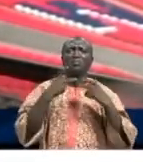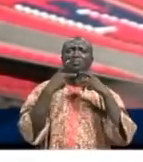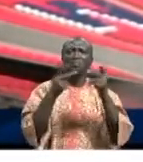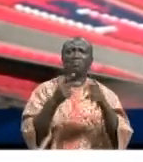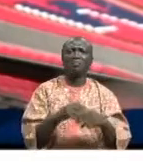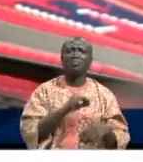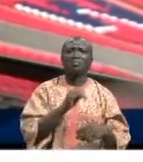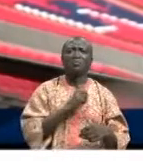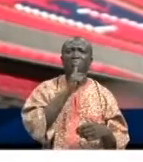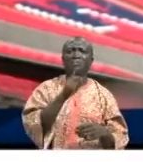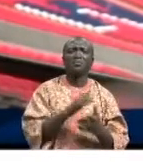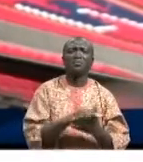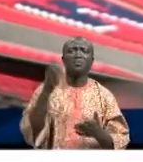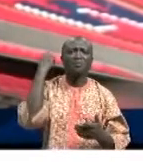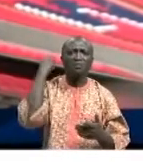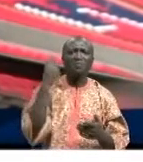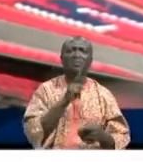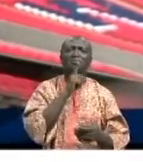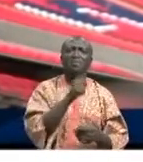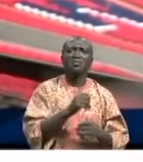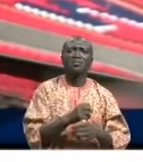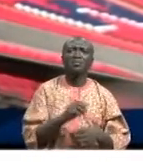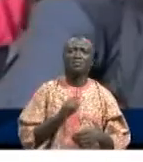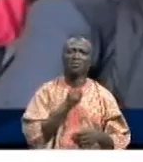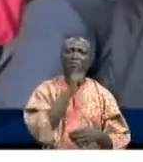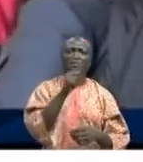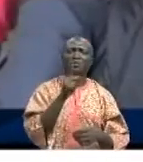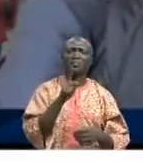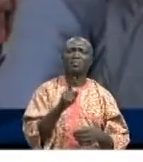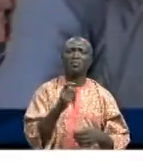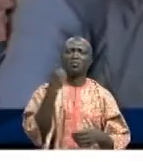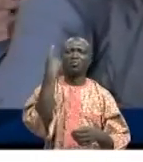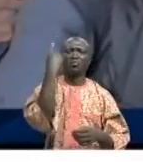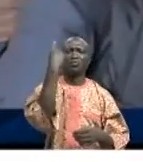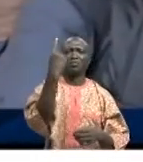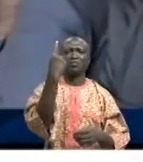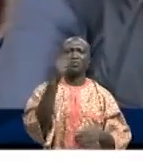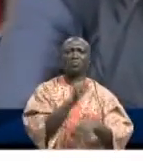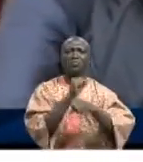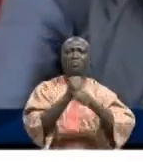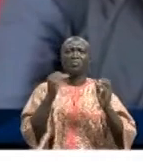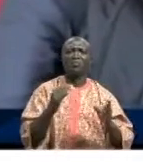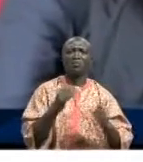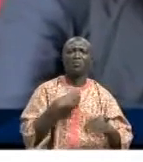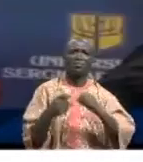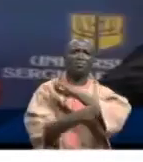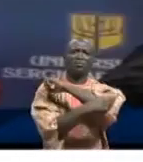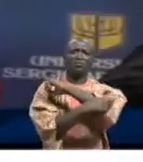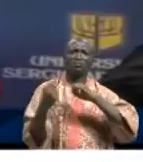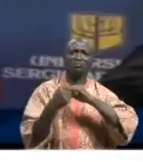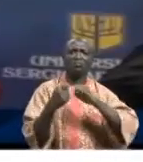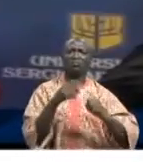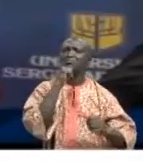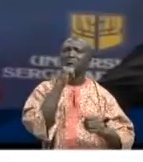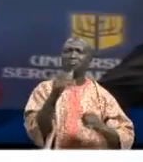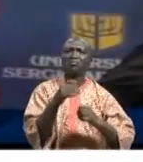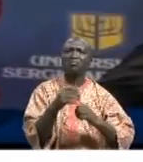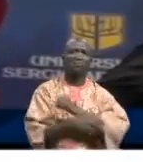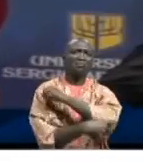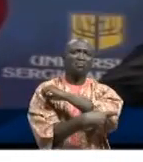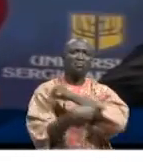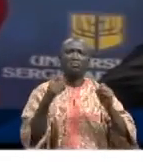allaite mais je suis en travailleur je ne vole pas je ne profite pas et je ne triche pas et je ne veux permettre à personne